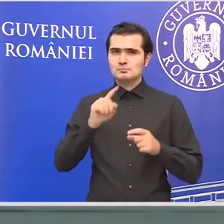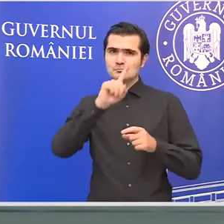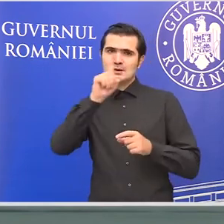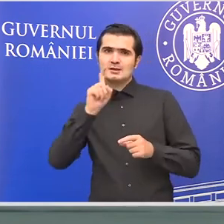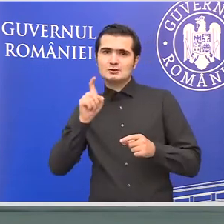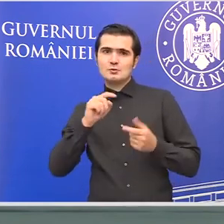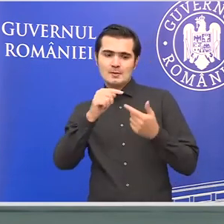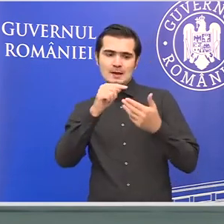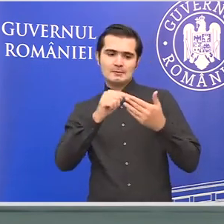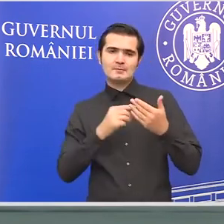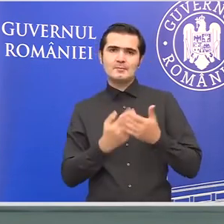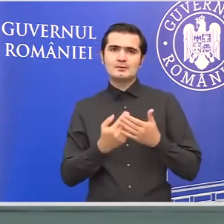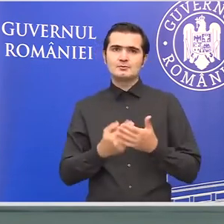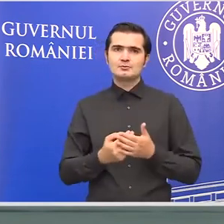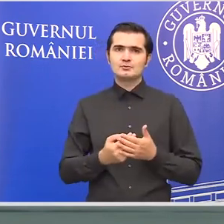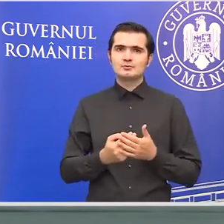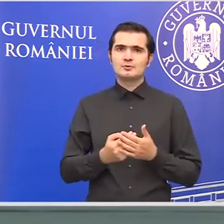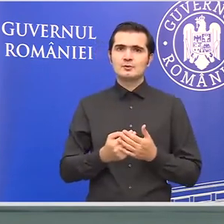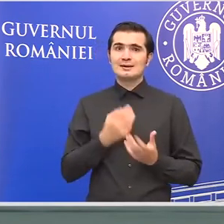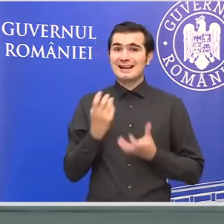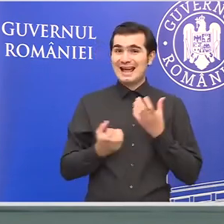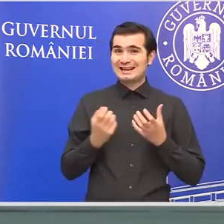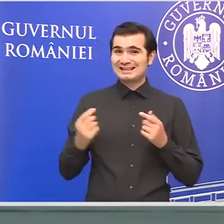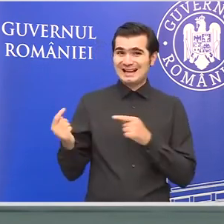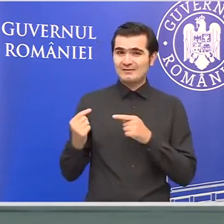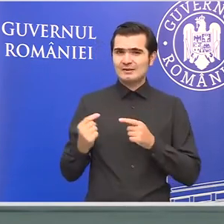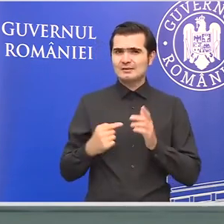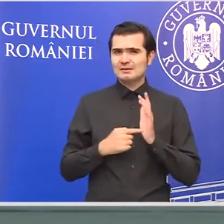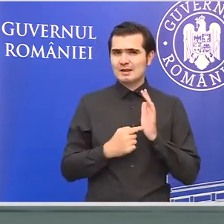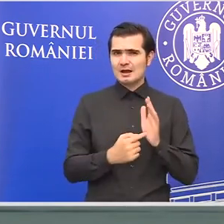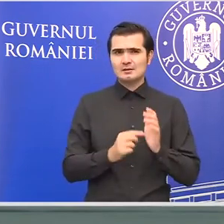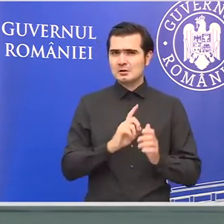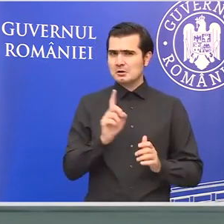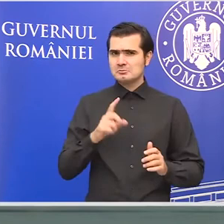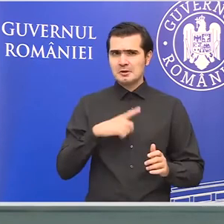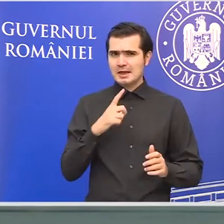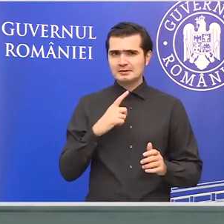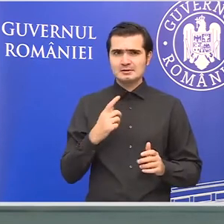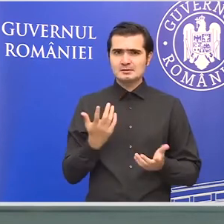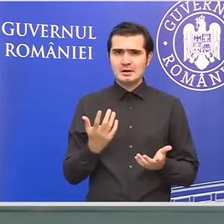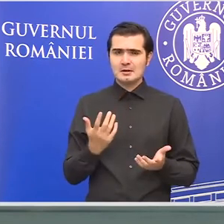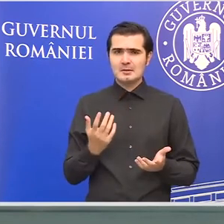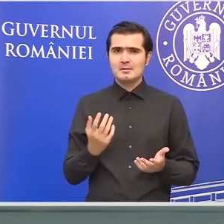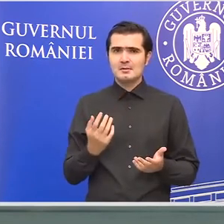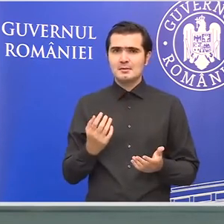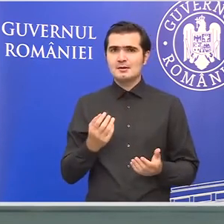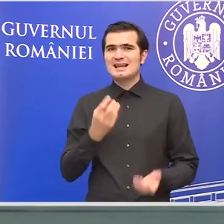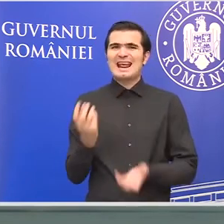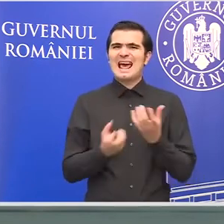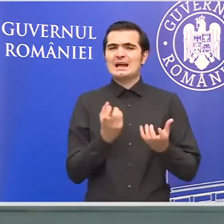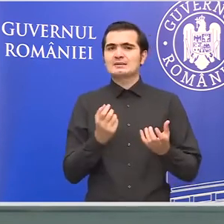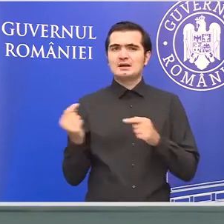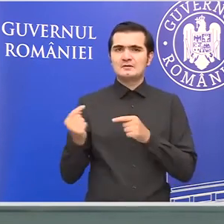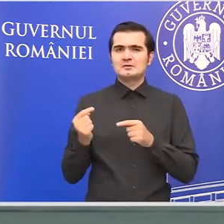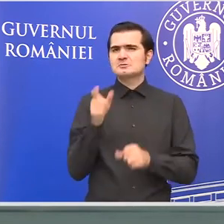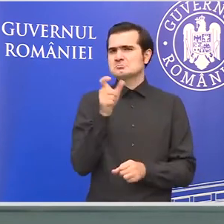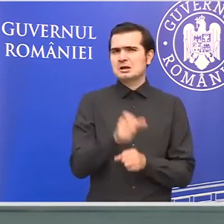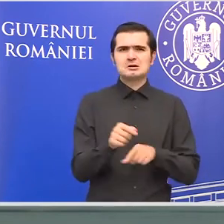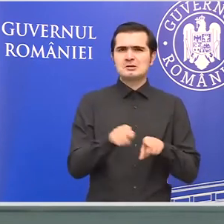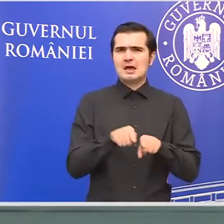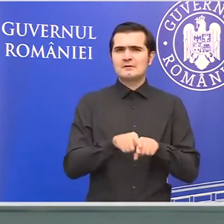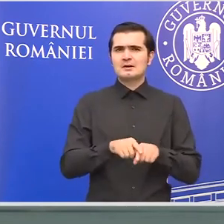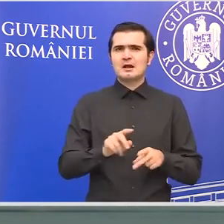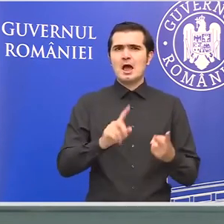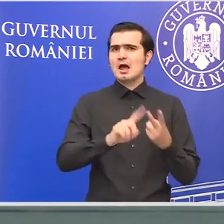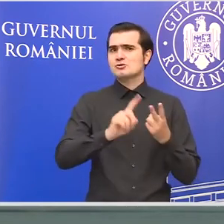de evaluare a profilului de reacții adverse, ne arată că nu sunt reacții adverse altele decât ce s-a înregistrat la doza